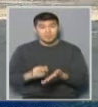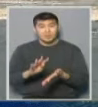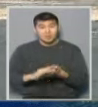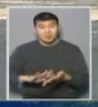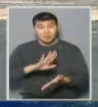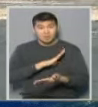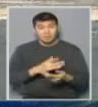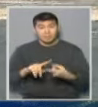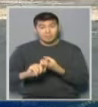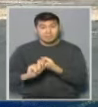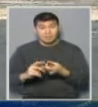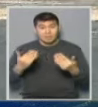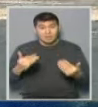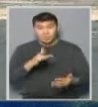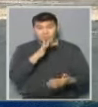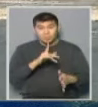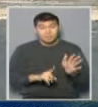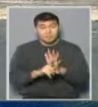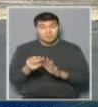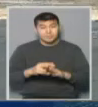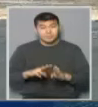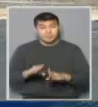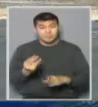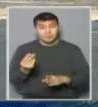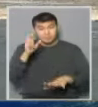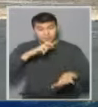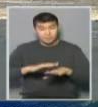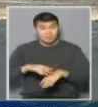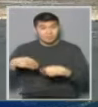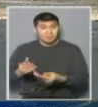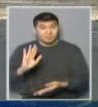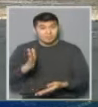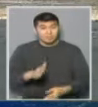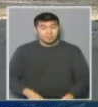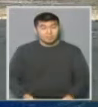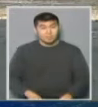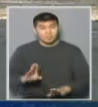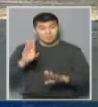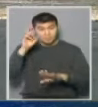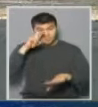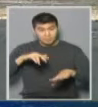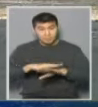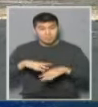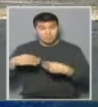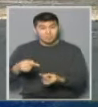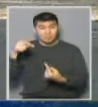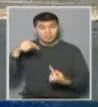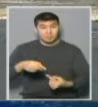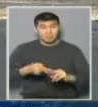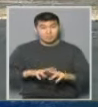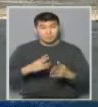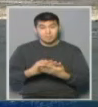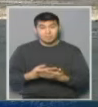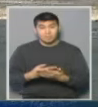болатынбыз. Осыған байланысты қазіргі уақытта қаражат ағымдағы жылы бөлініп, сол бөлінген қаражатқа сәйкес,